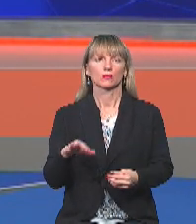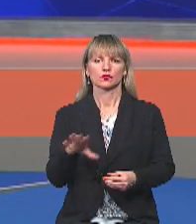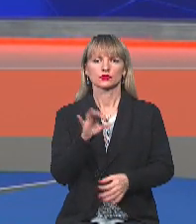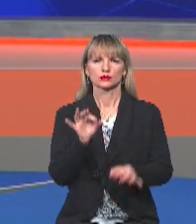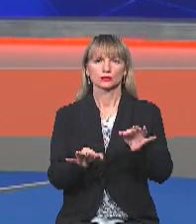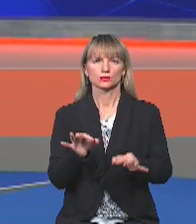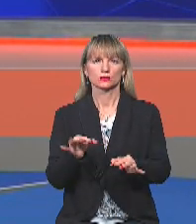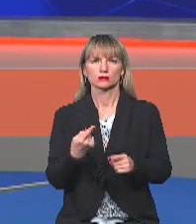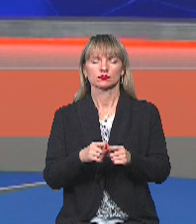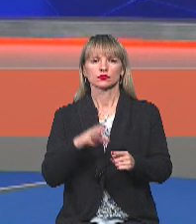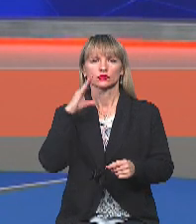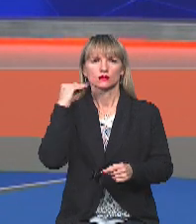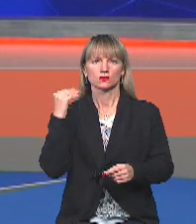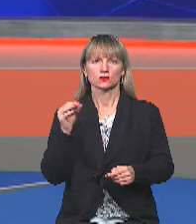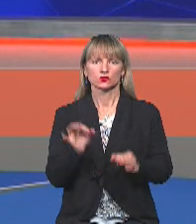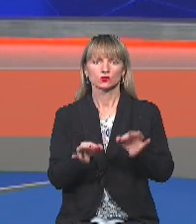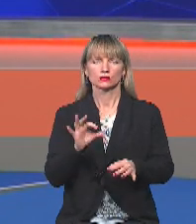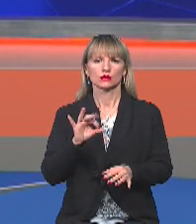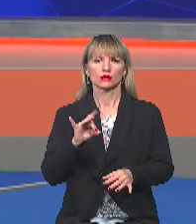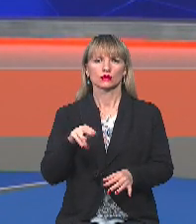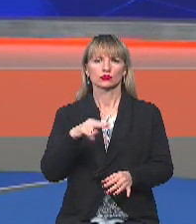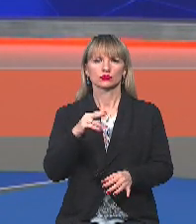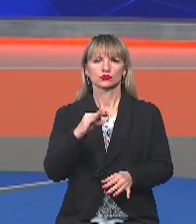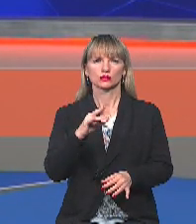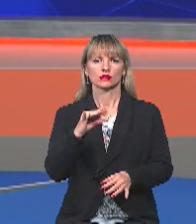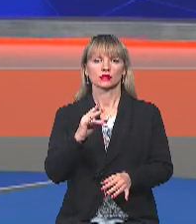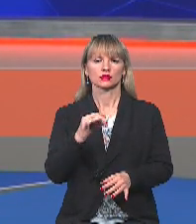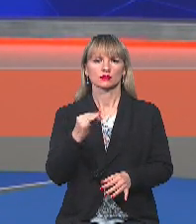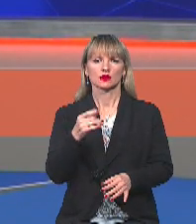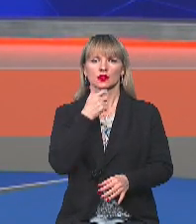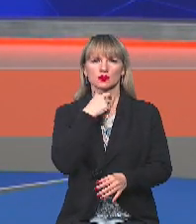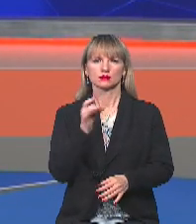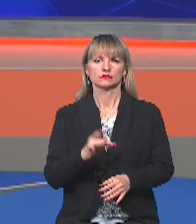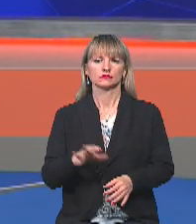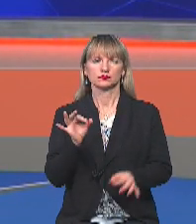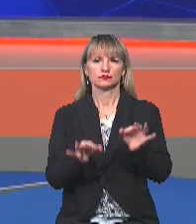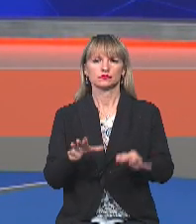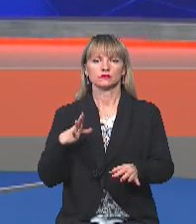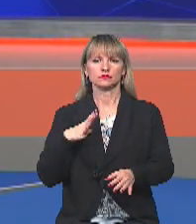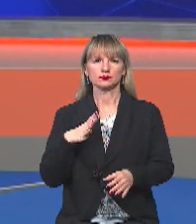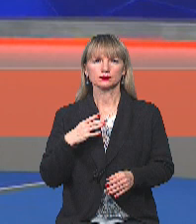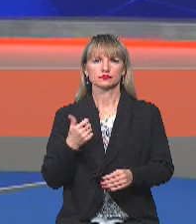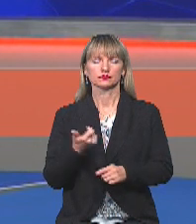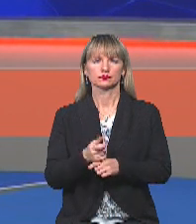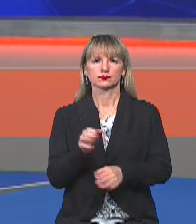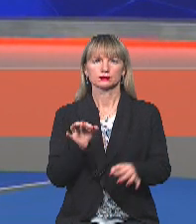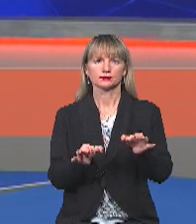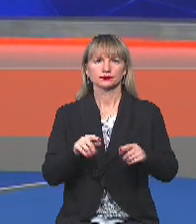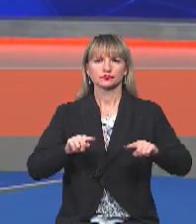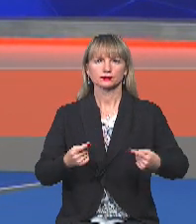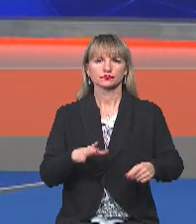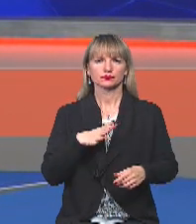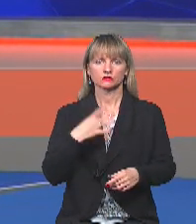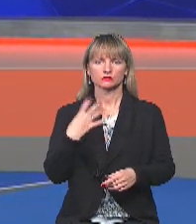судах, це був Шевченківський, Орджонікідзевський, Ленінський районний суд, проходили судові засідання, бо затриманих